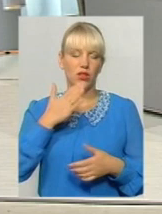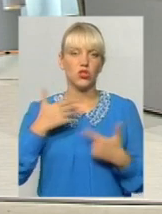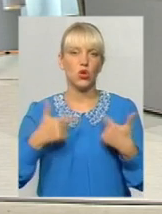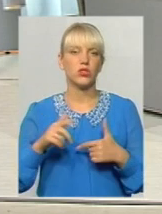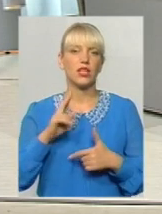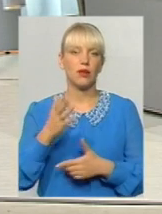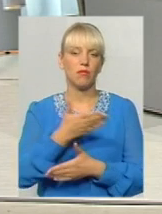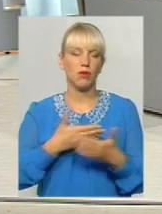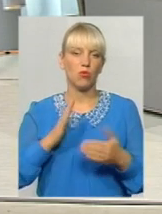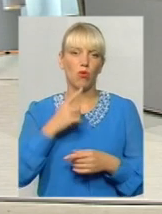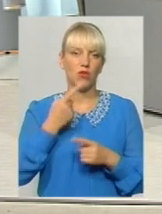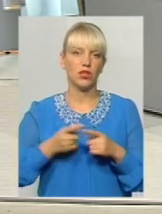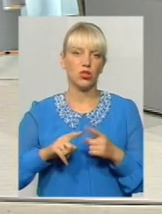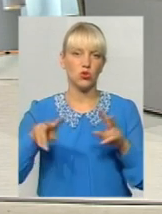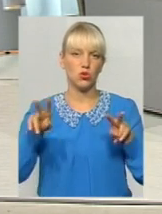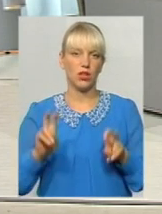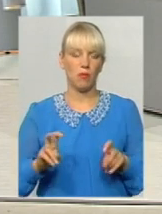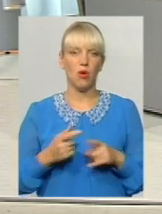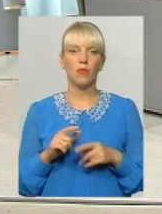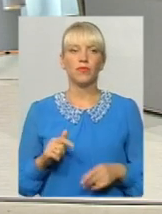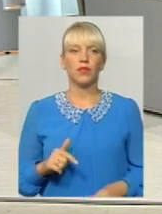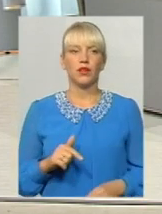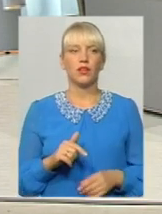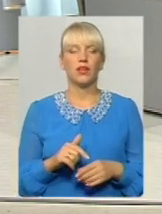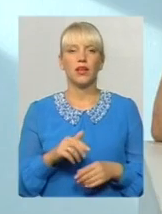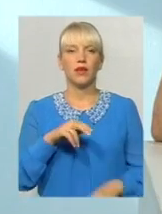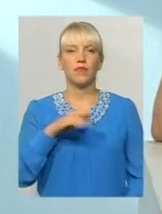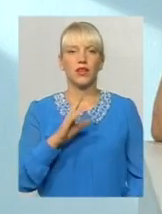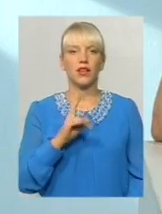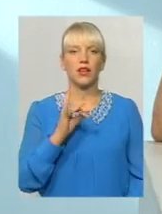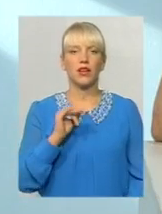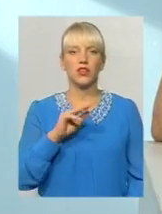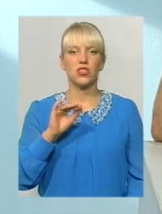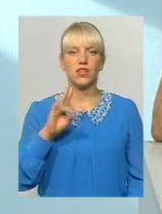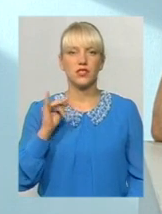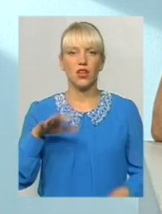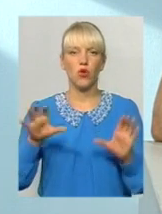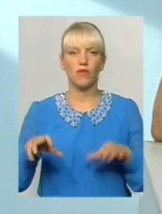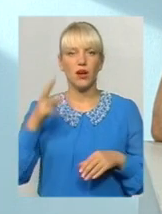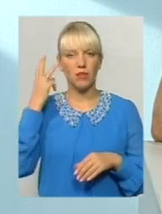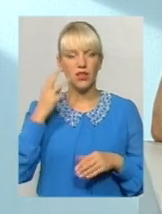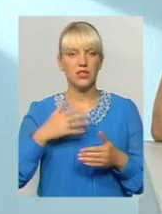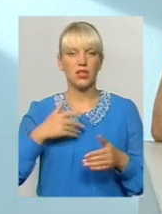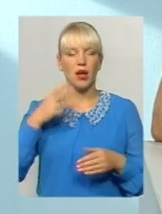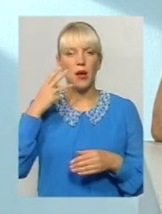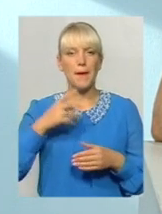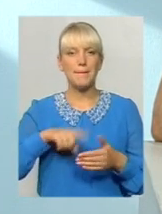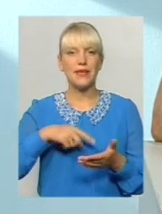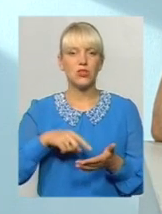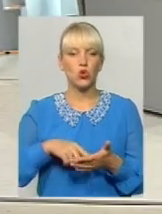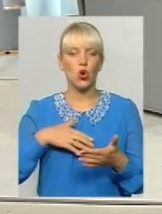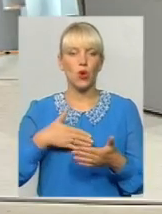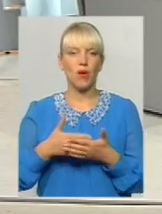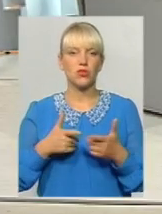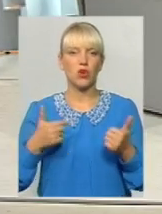говорити саме про цю тему. Отож, Віталій Крижанський, голова Хмельницької міської громадської організації «Авто Євросила»,